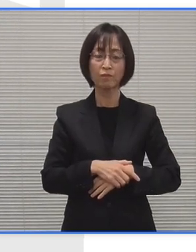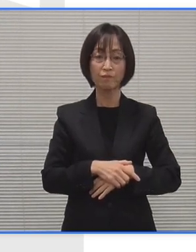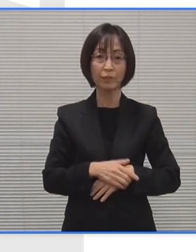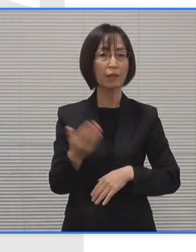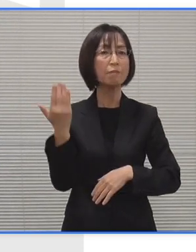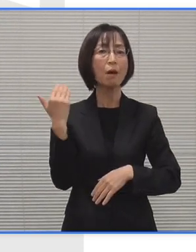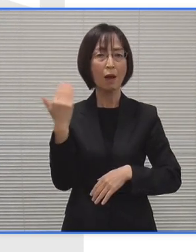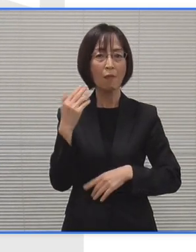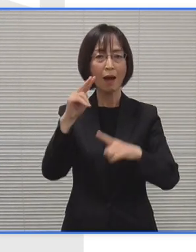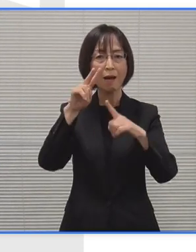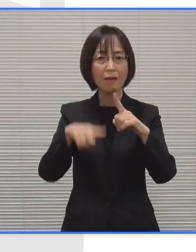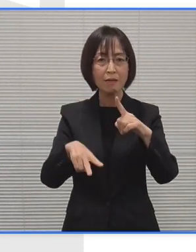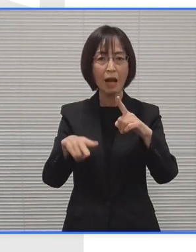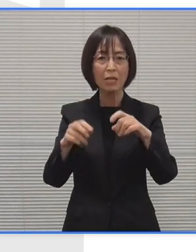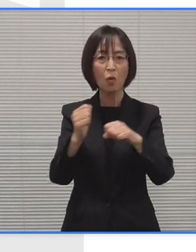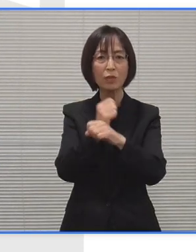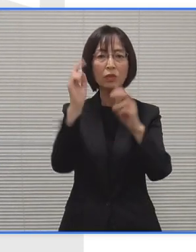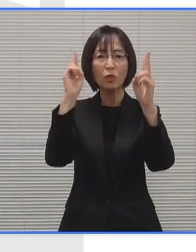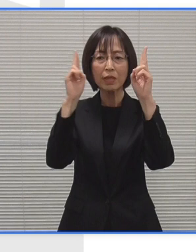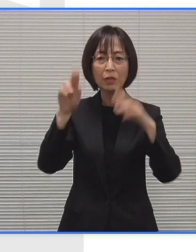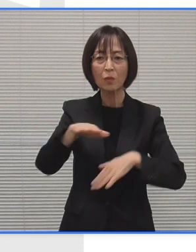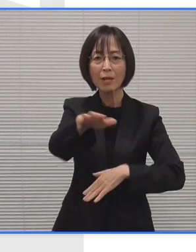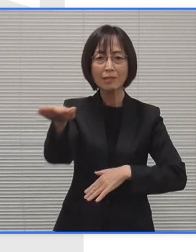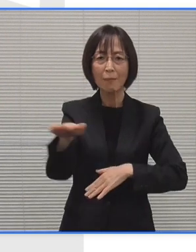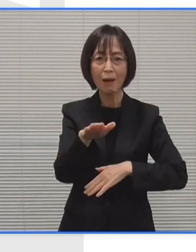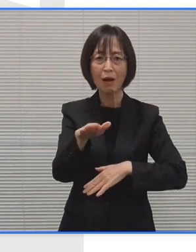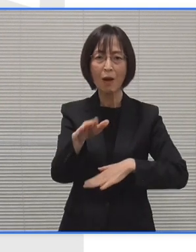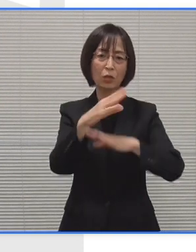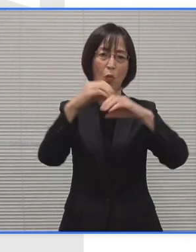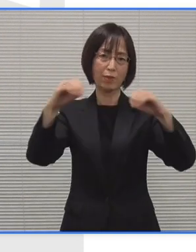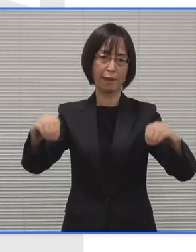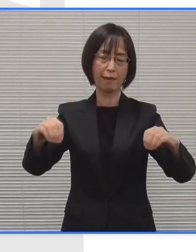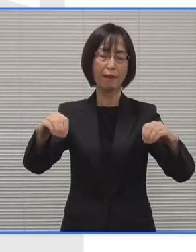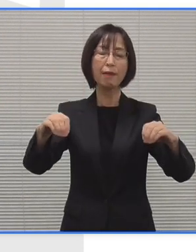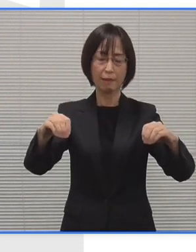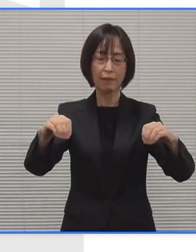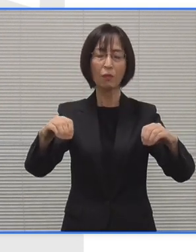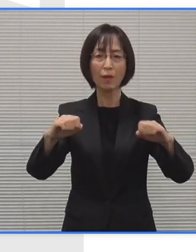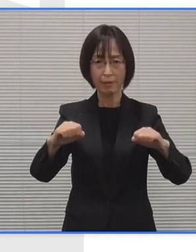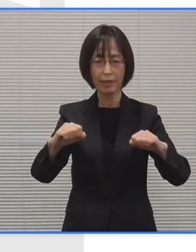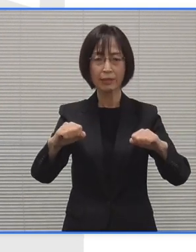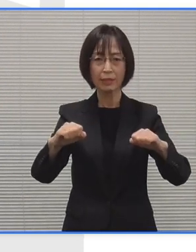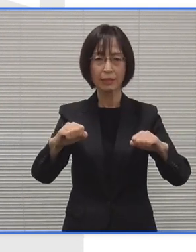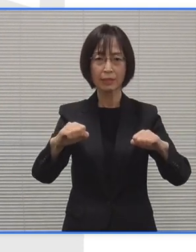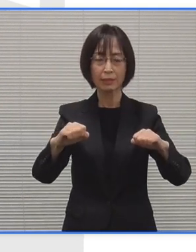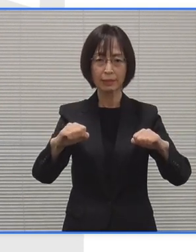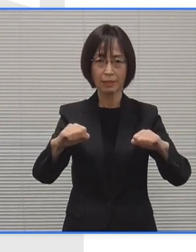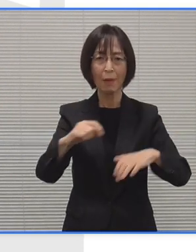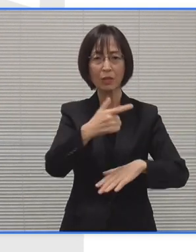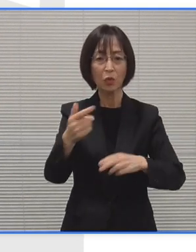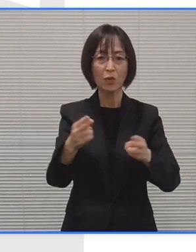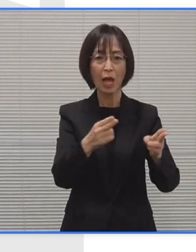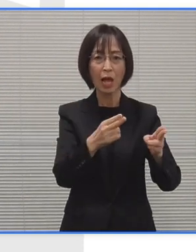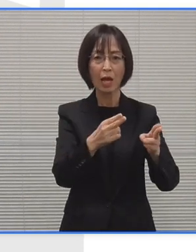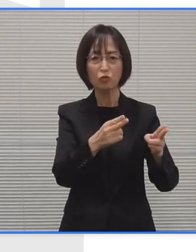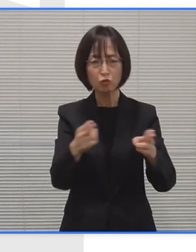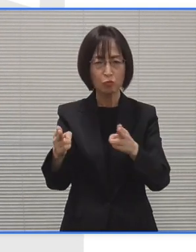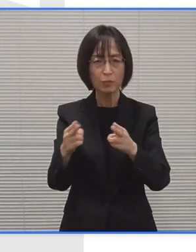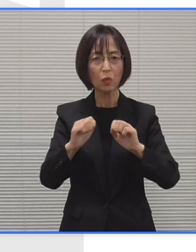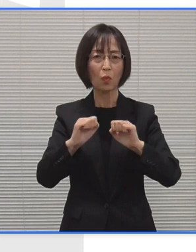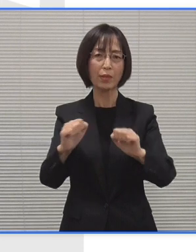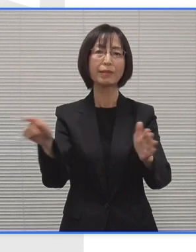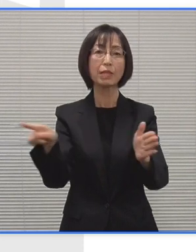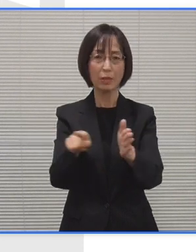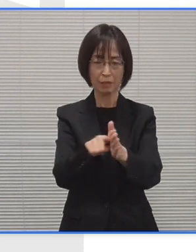これまで介護事業者の皆様とは協定を結んだり、いろんなこう準備をしてまいりましたけれども